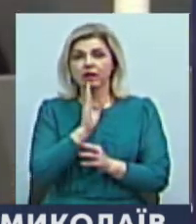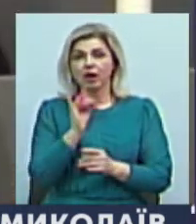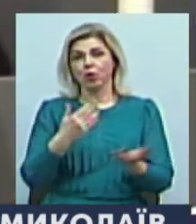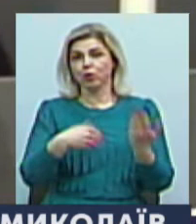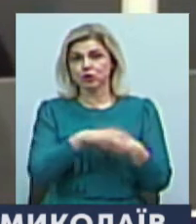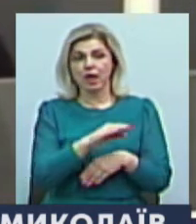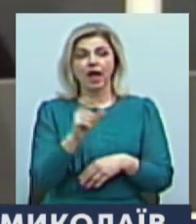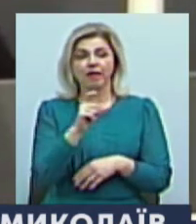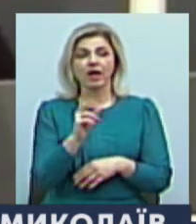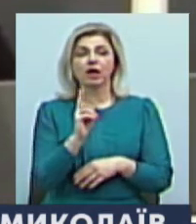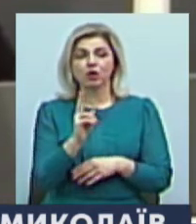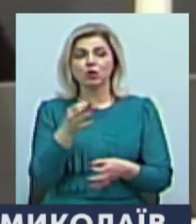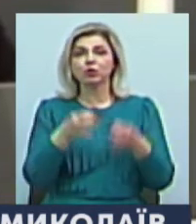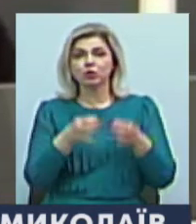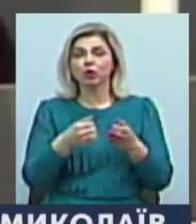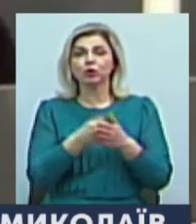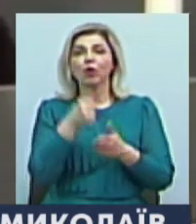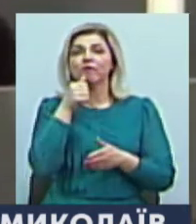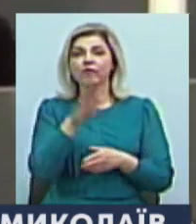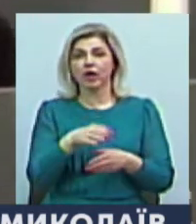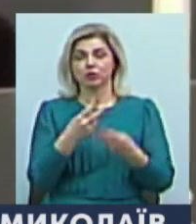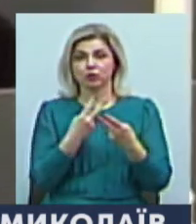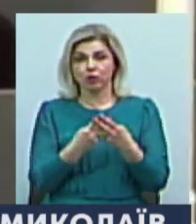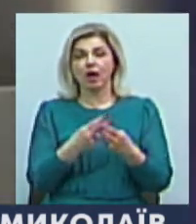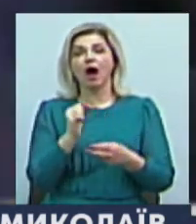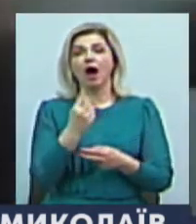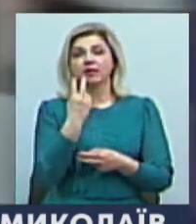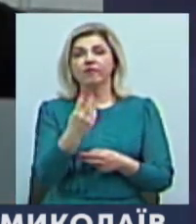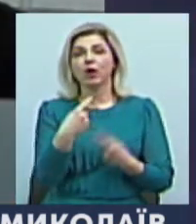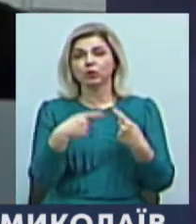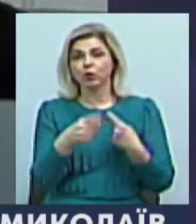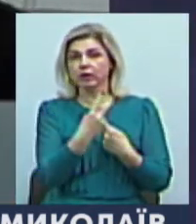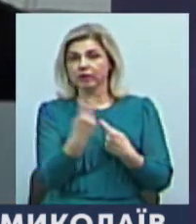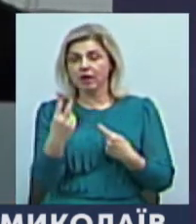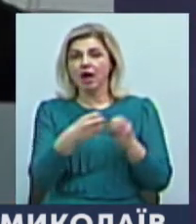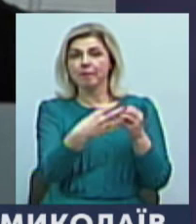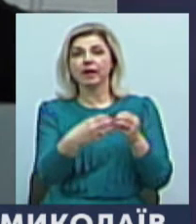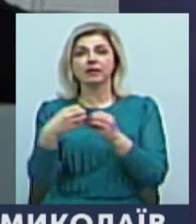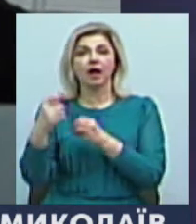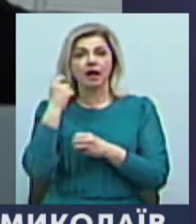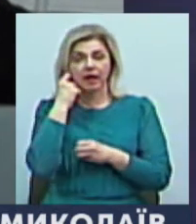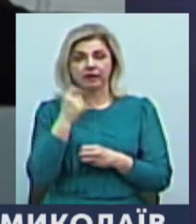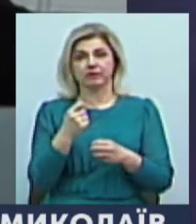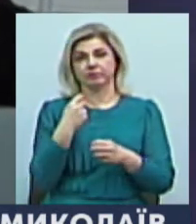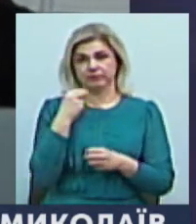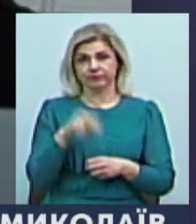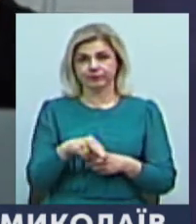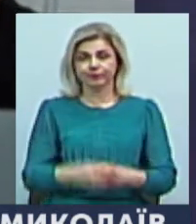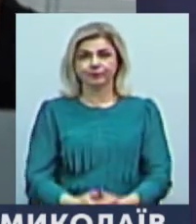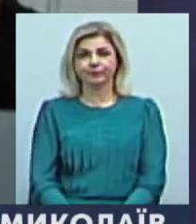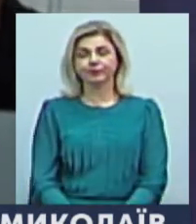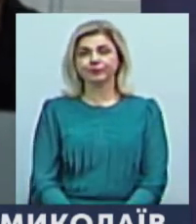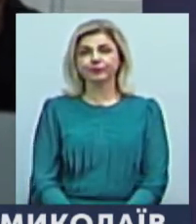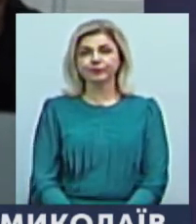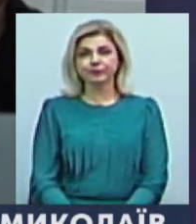Євгена Краснощока засудили до довічного ув'язнення. Двом іншим фігурантам – по 15 років обмеження волі. Катерина